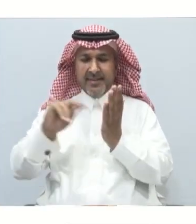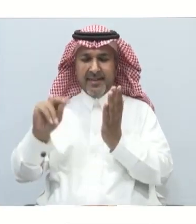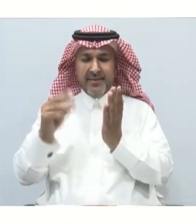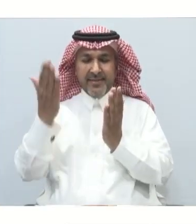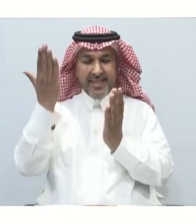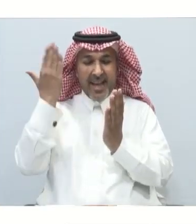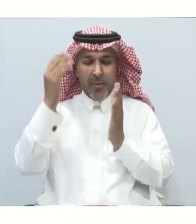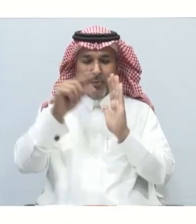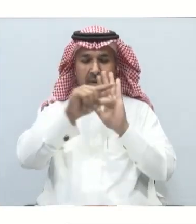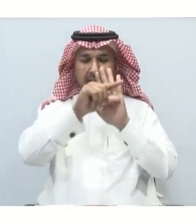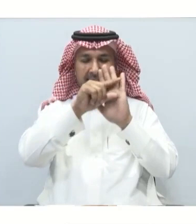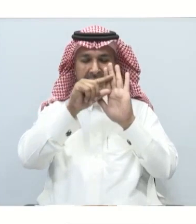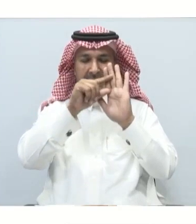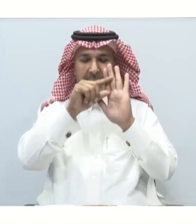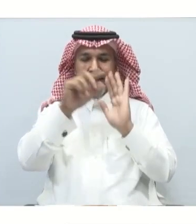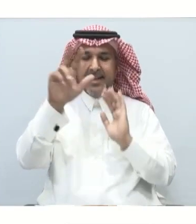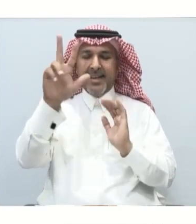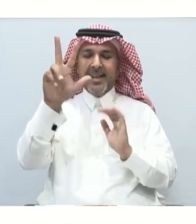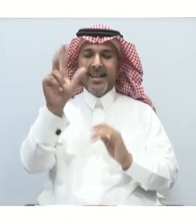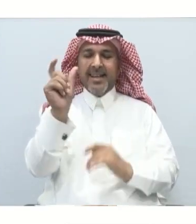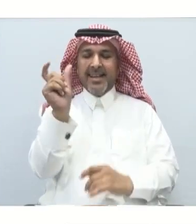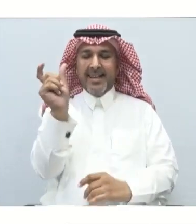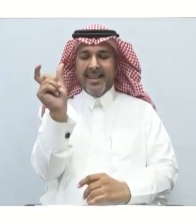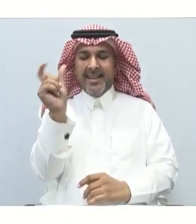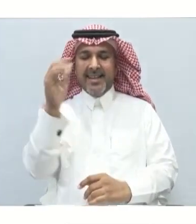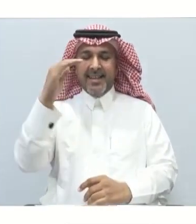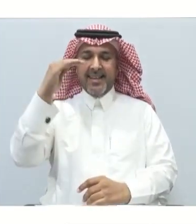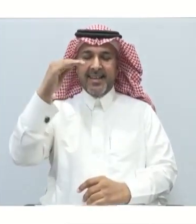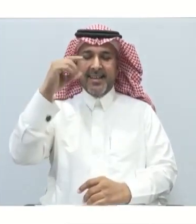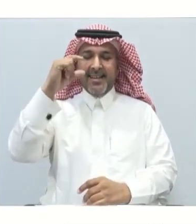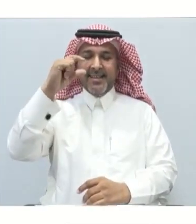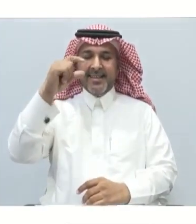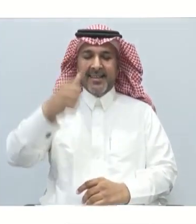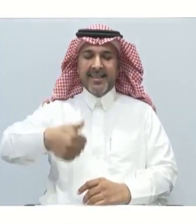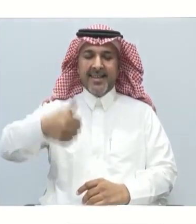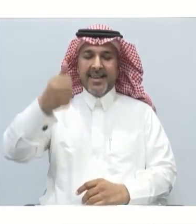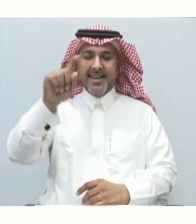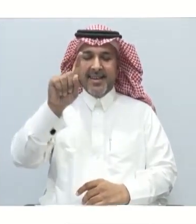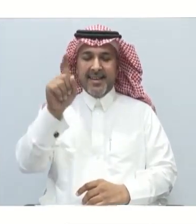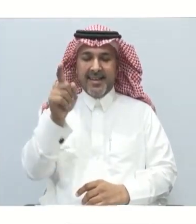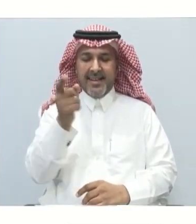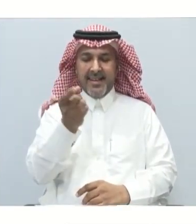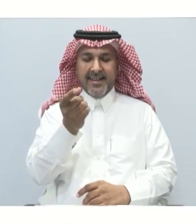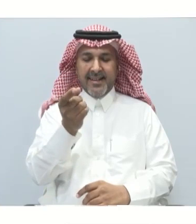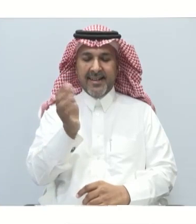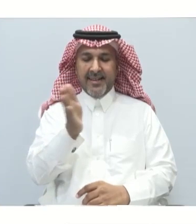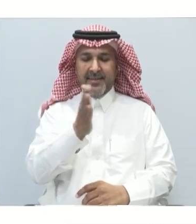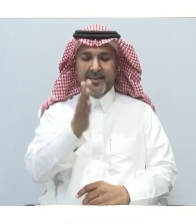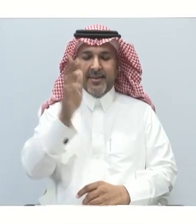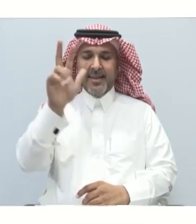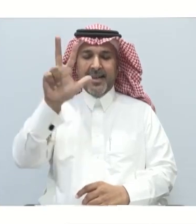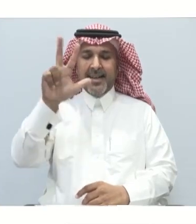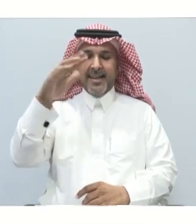تكلمنا عن مفهوم الانحدار الخطي البسيط وماذا نقصد به وكيف نحسب معادله خط الانحدار اخذناه في الدرس السابق